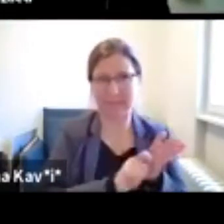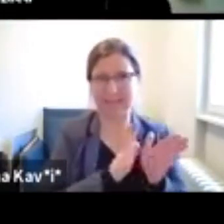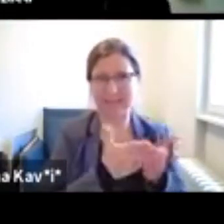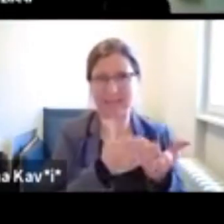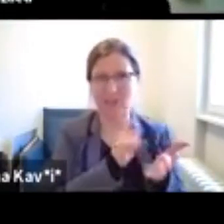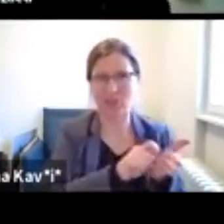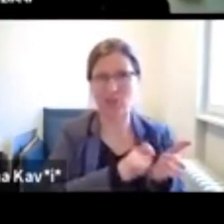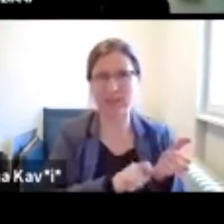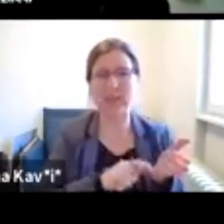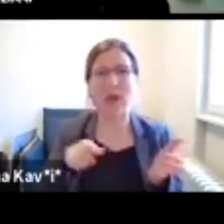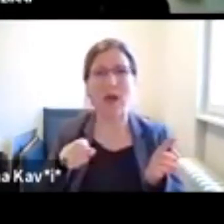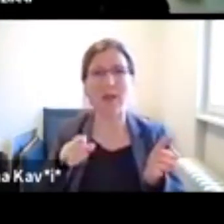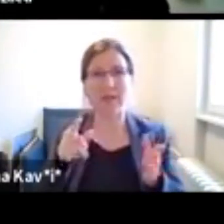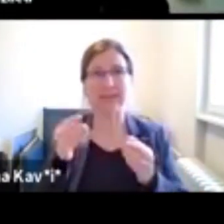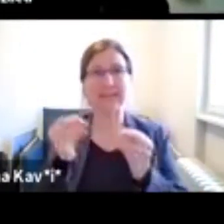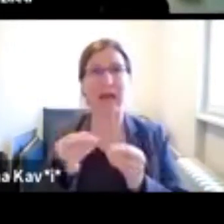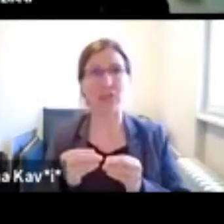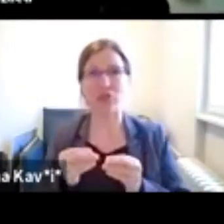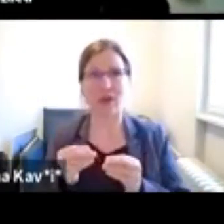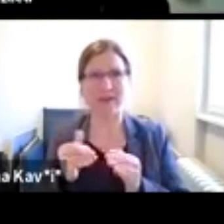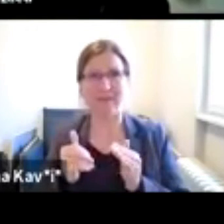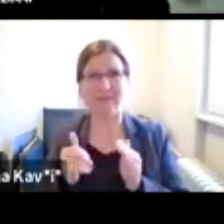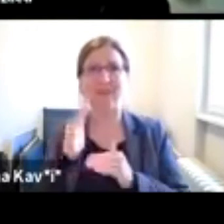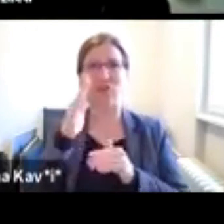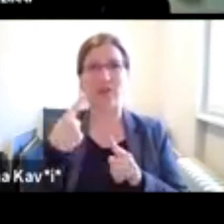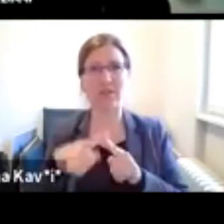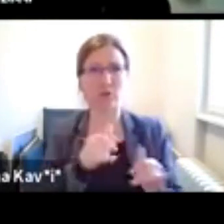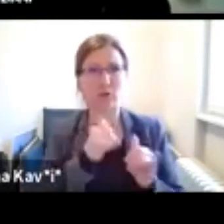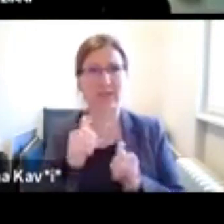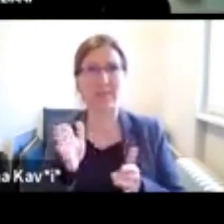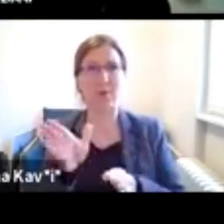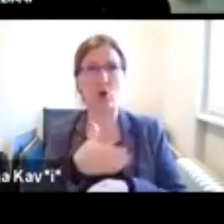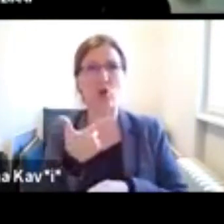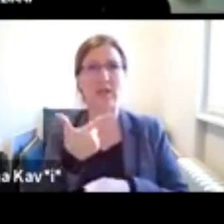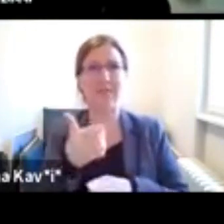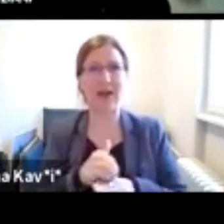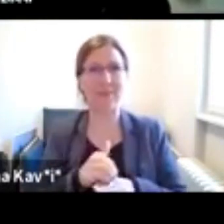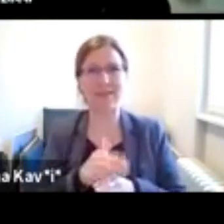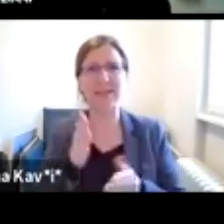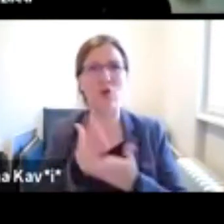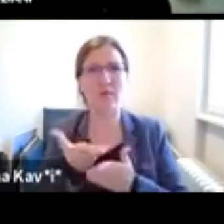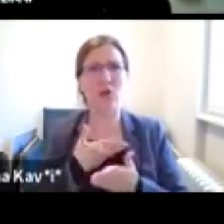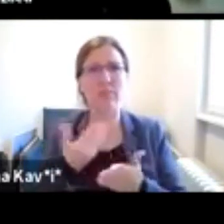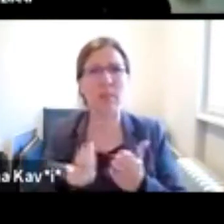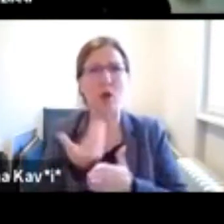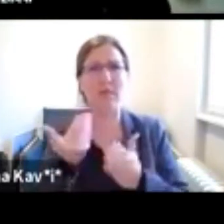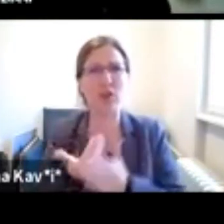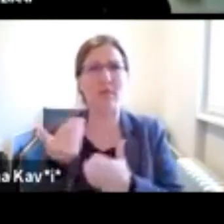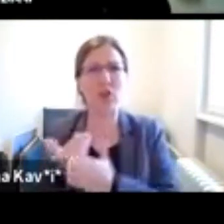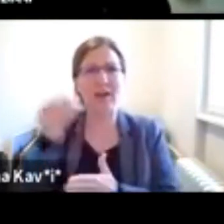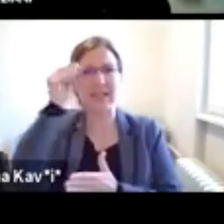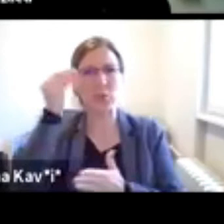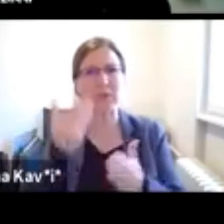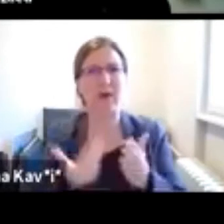knjižicama, jer je od tada i proteklo 2 mjeseca i svašta se još nakalemi kao gruda snijega na sve